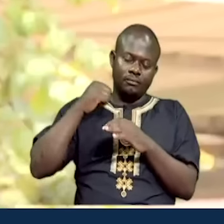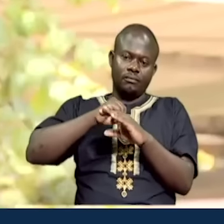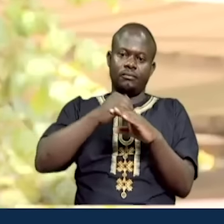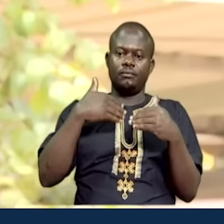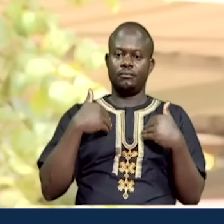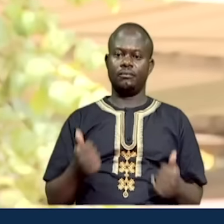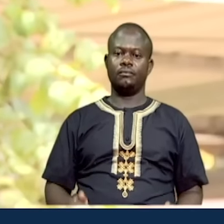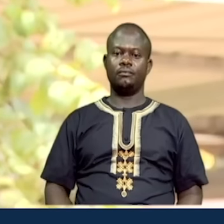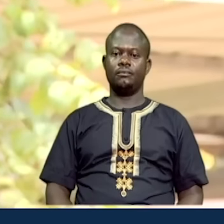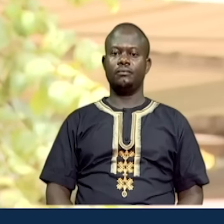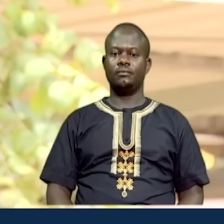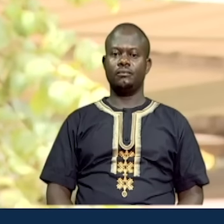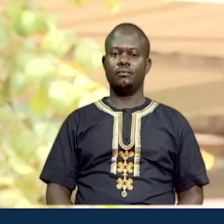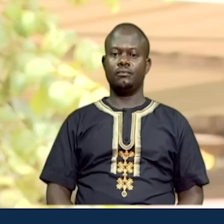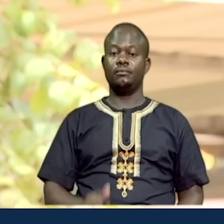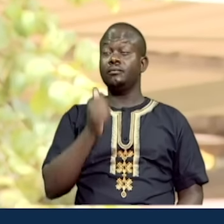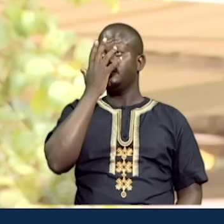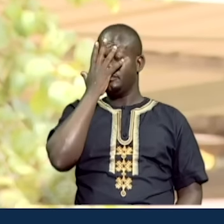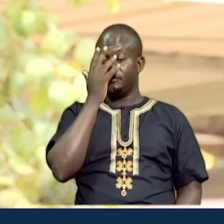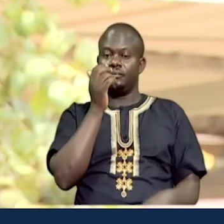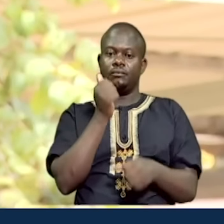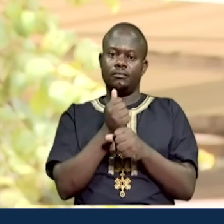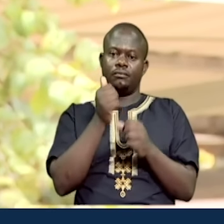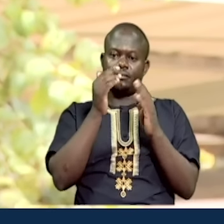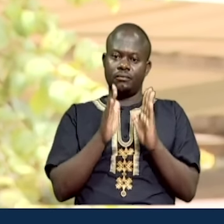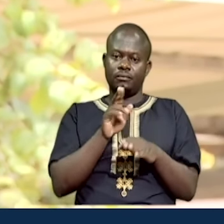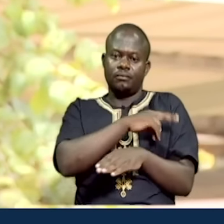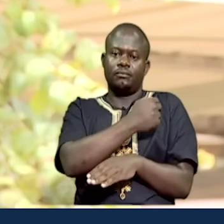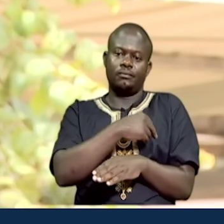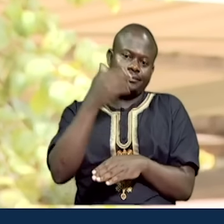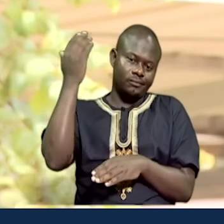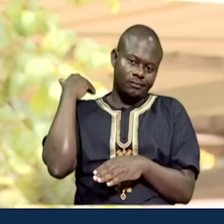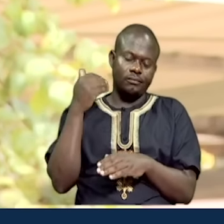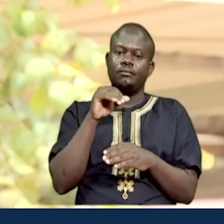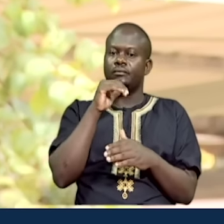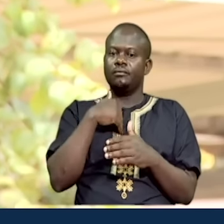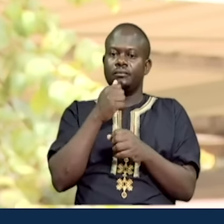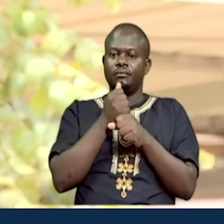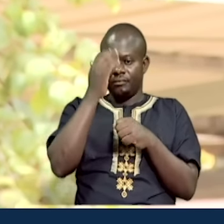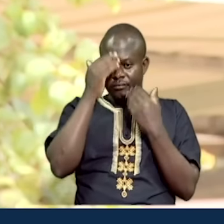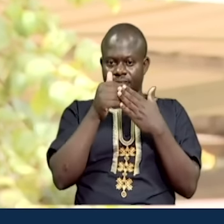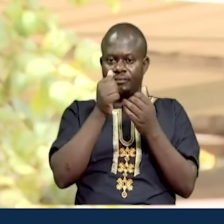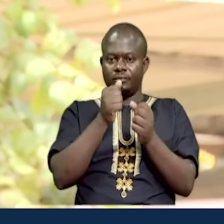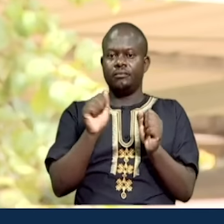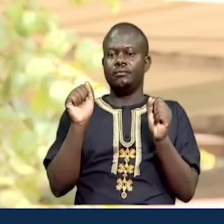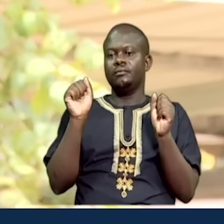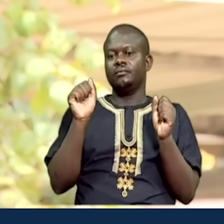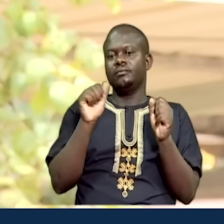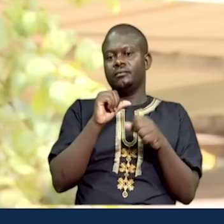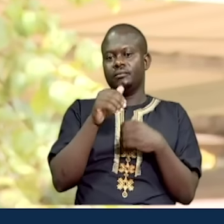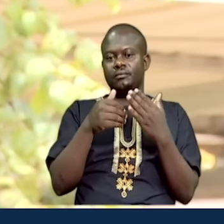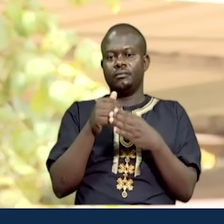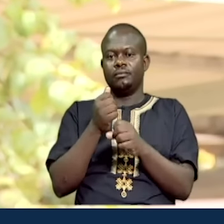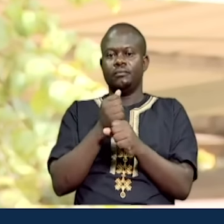ni umugayo n'ikingaruka wakoze ibitaro b'icyo gihe batagize icyo bakora ngo barukore bagenzi babo n'abandi